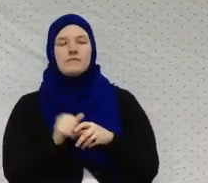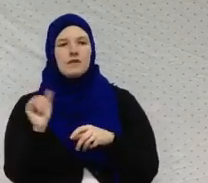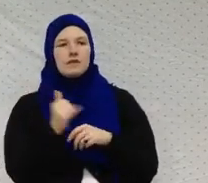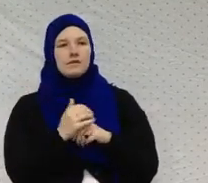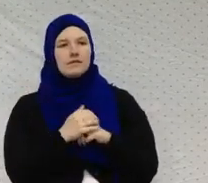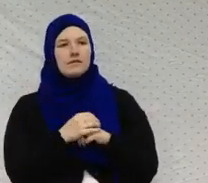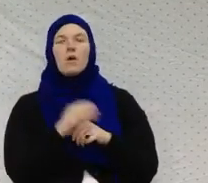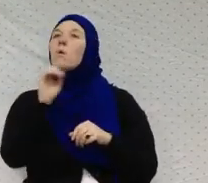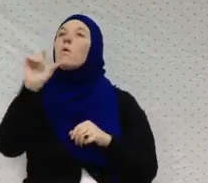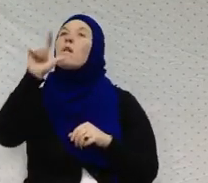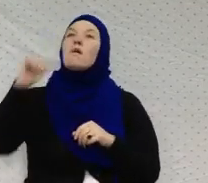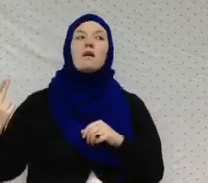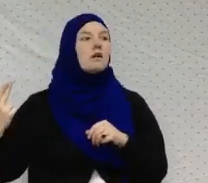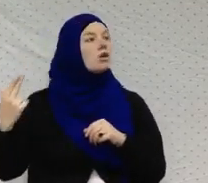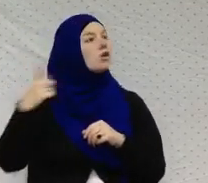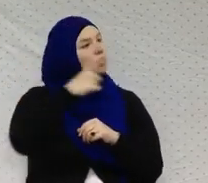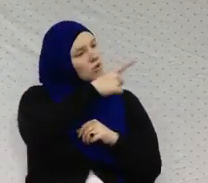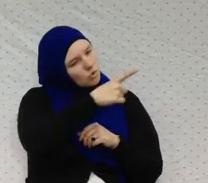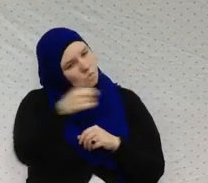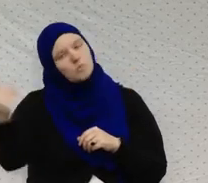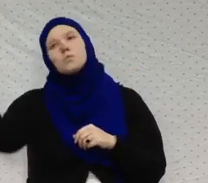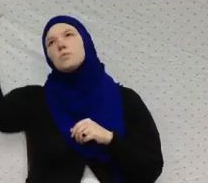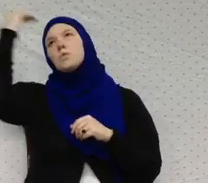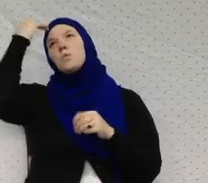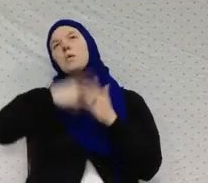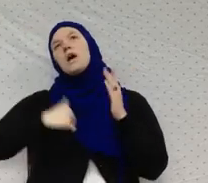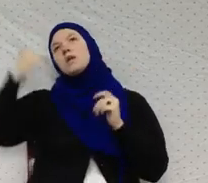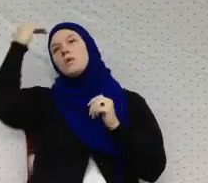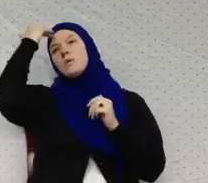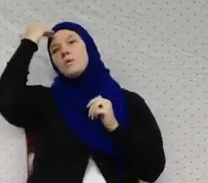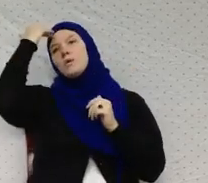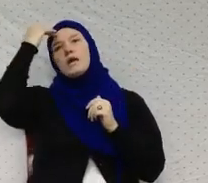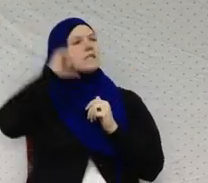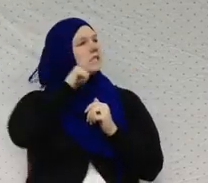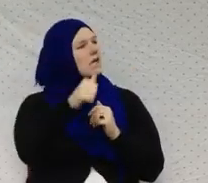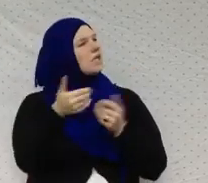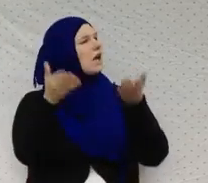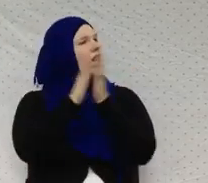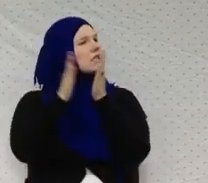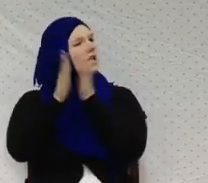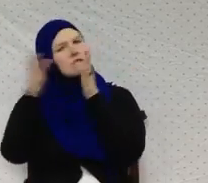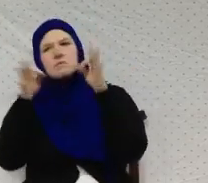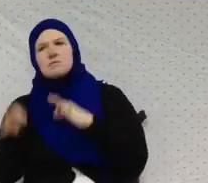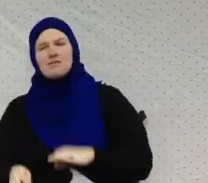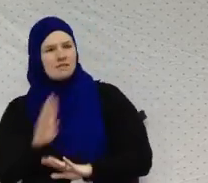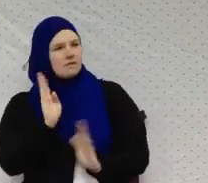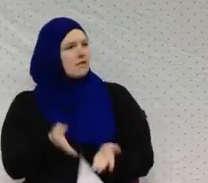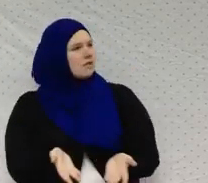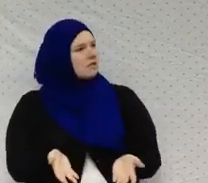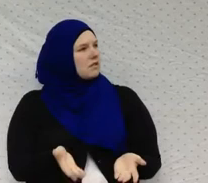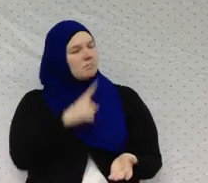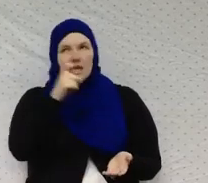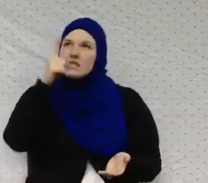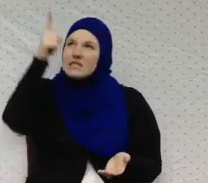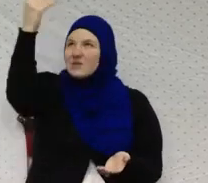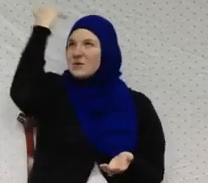غضب فلا أبالي. O Allah, you know what I know. So he doesn't go into explaining